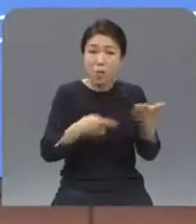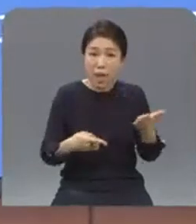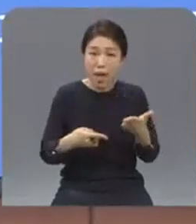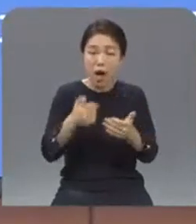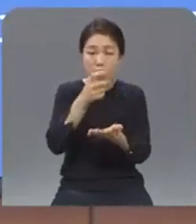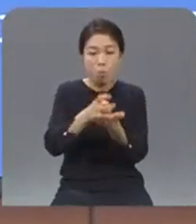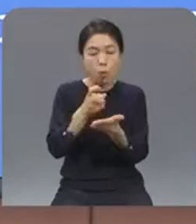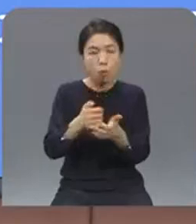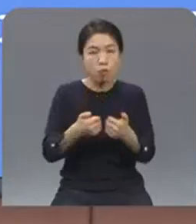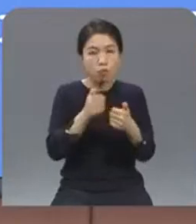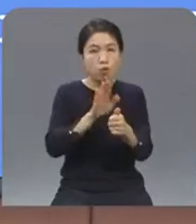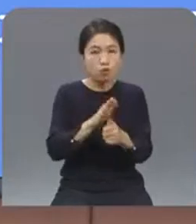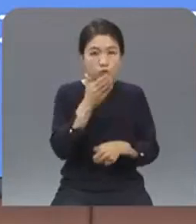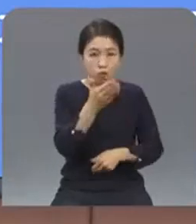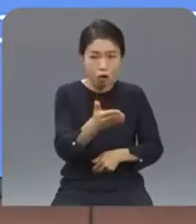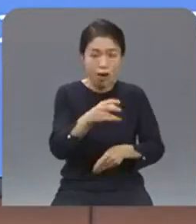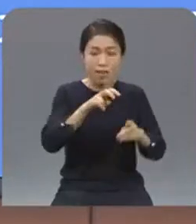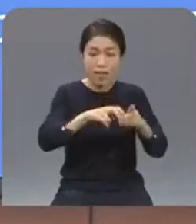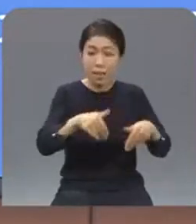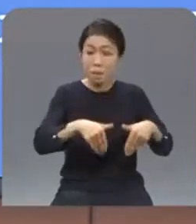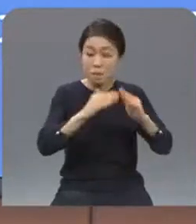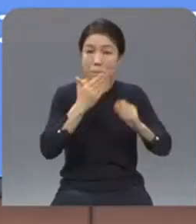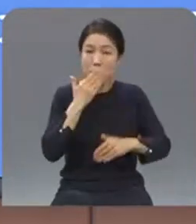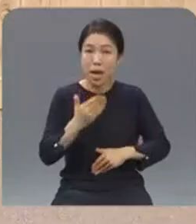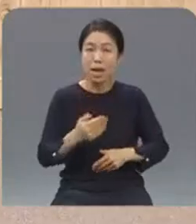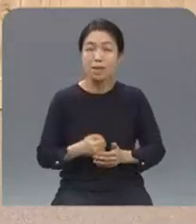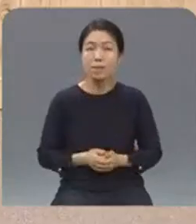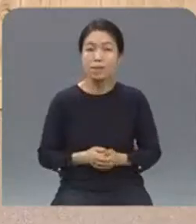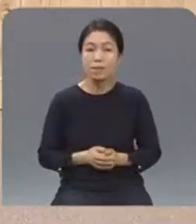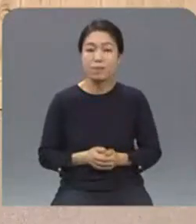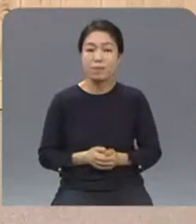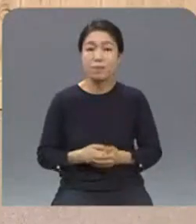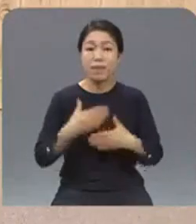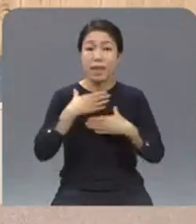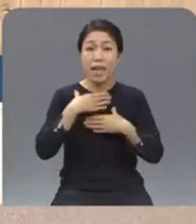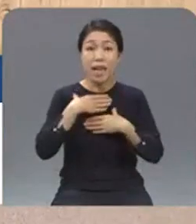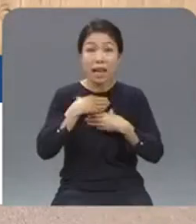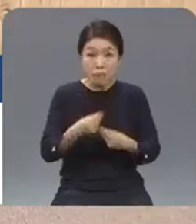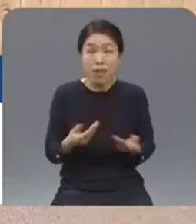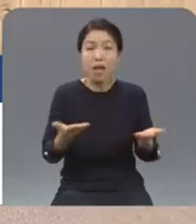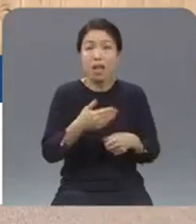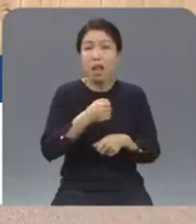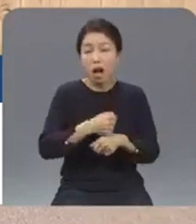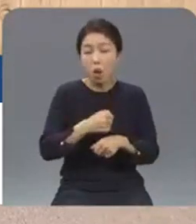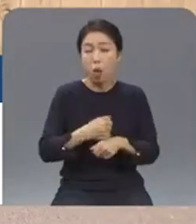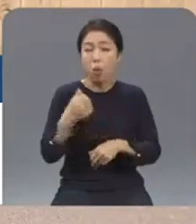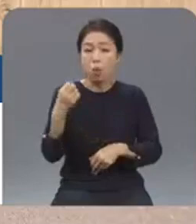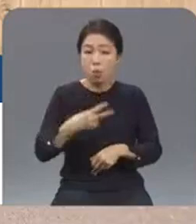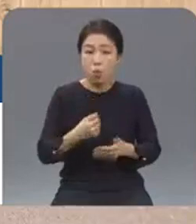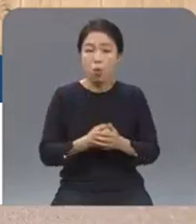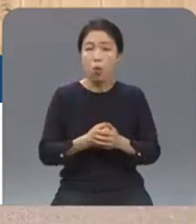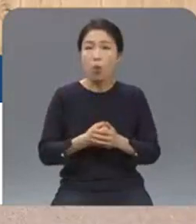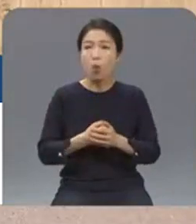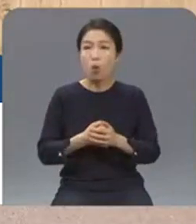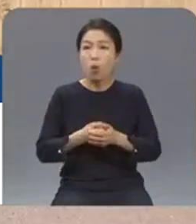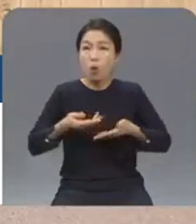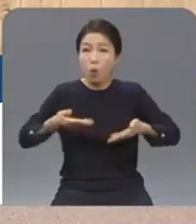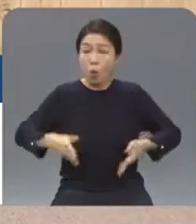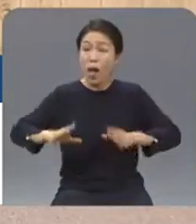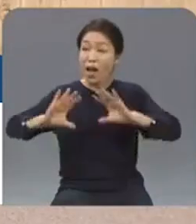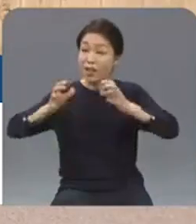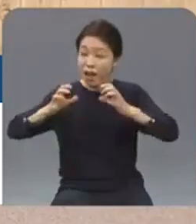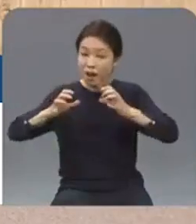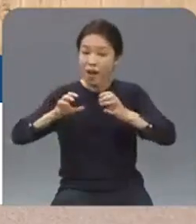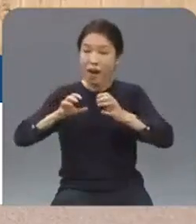제공하는 외국인 노동자 지원센터 설립도 가능해졌습니다. 안전하게 일하고 좀 고국에 무사히 좀 귀국할 수 있는